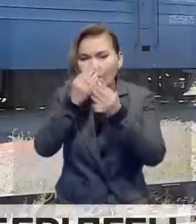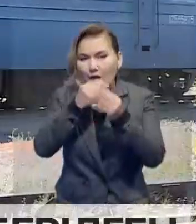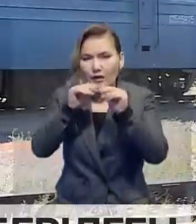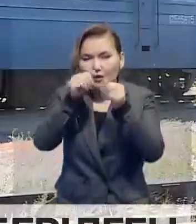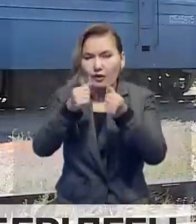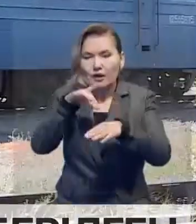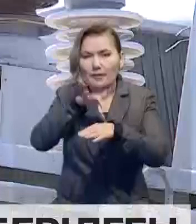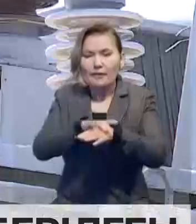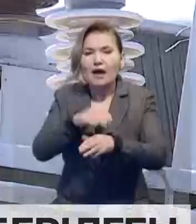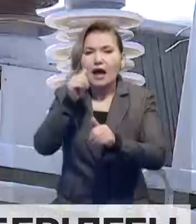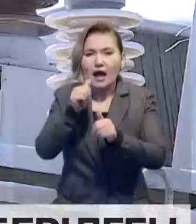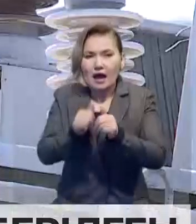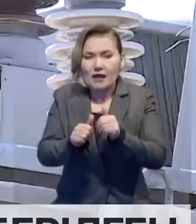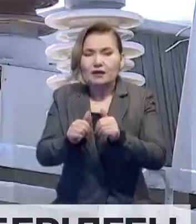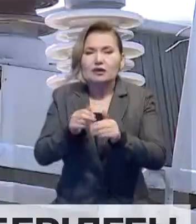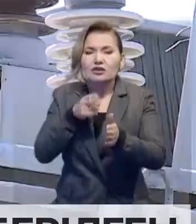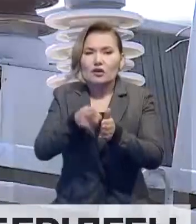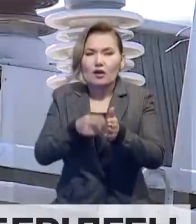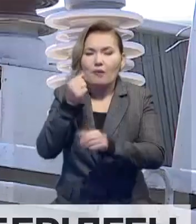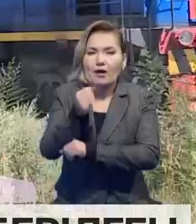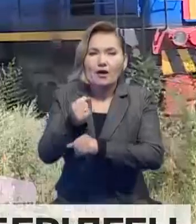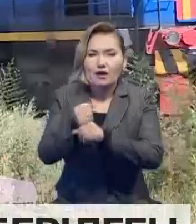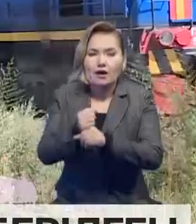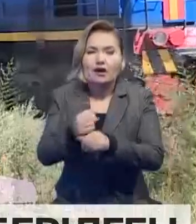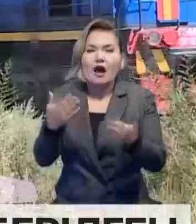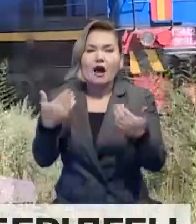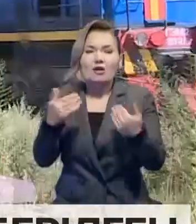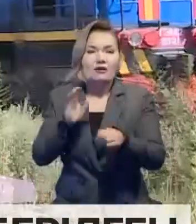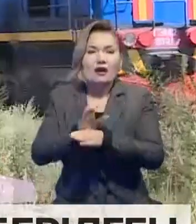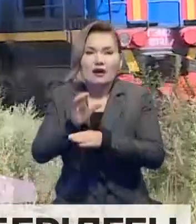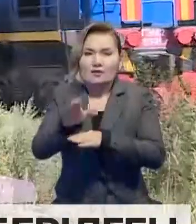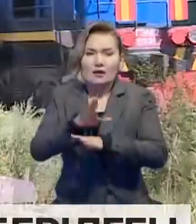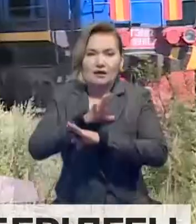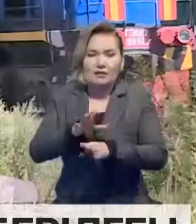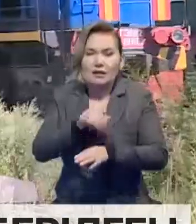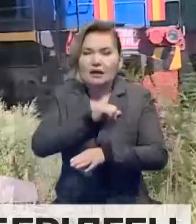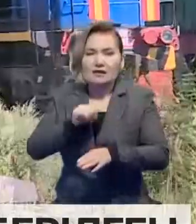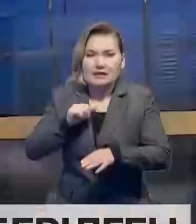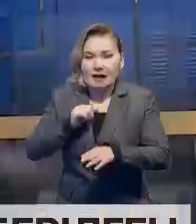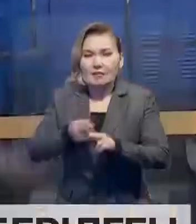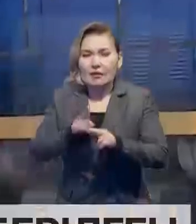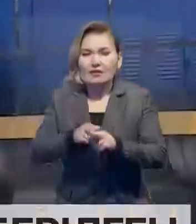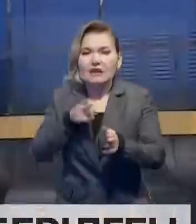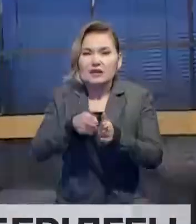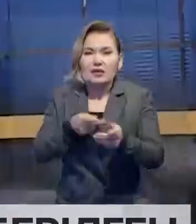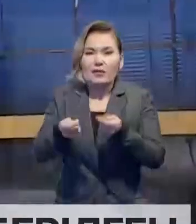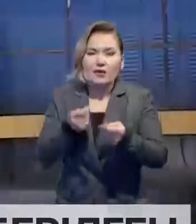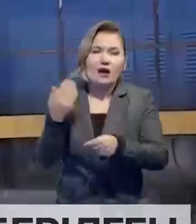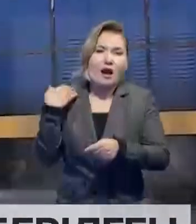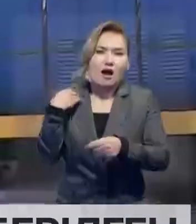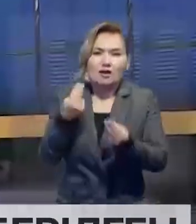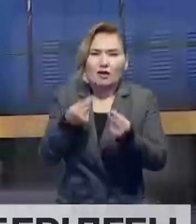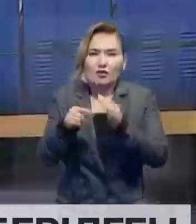тиіс әр үшінші қызметкер емдік сауықтыру шарасынан қағылып қалды. Мұндай олқылықты көлік прокуратурасының өкілдері анықтады.